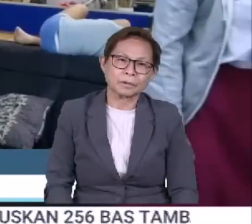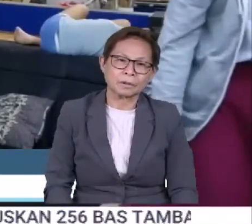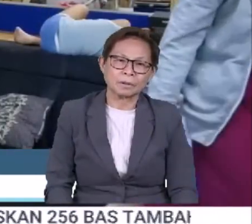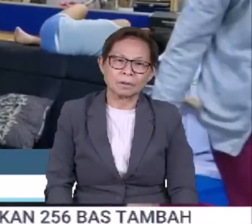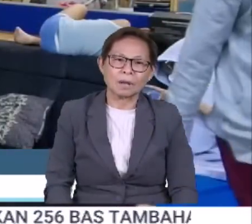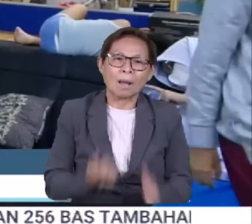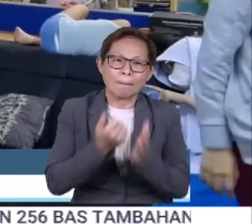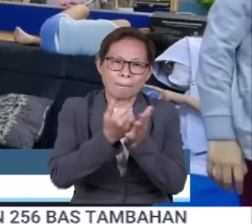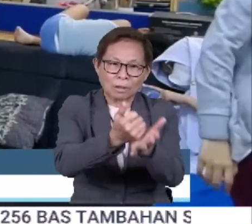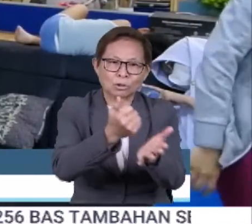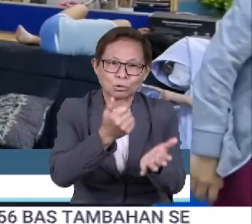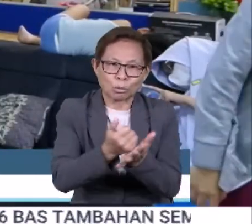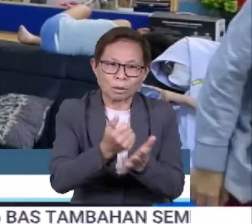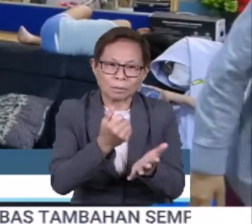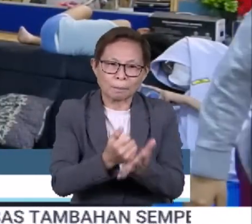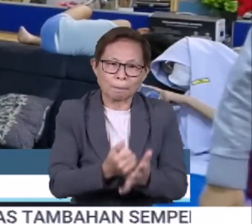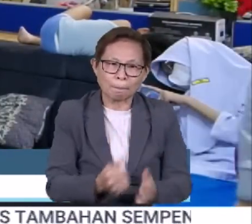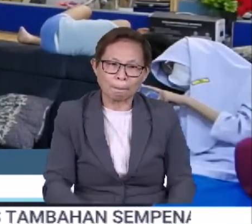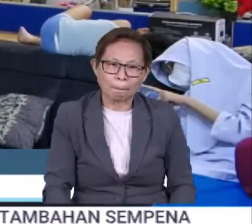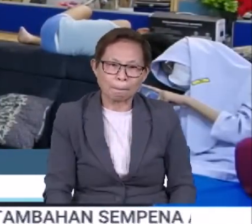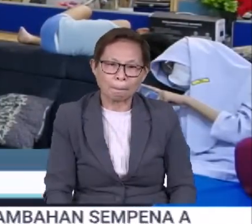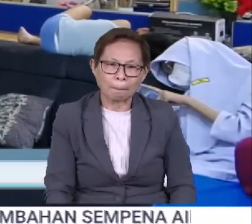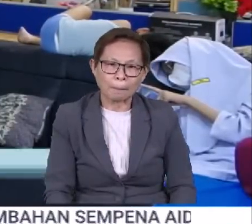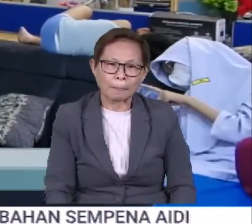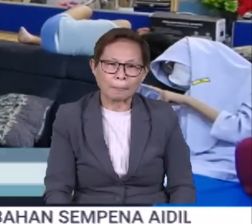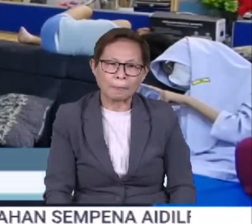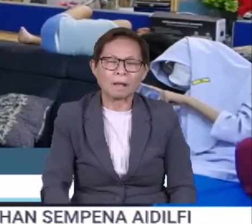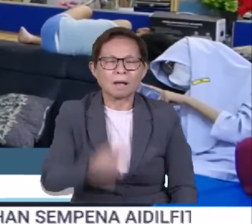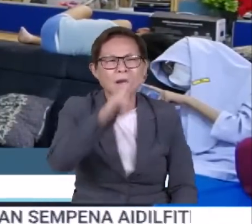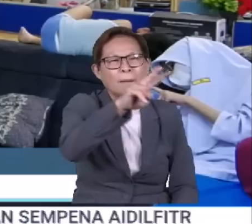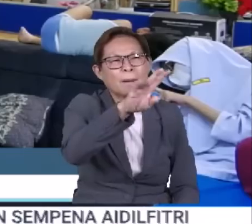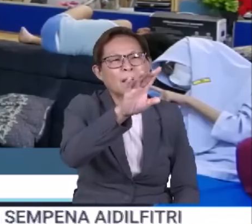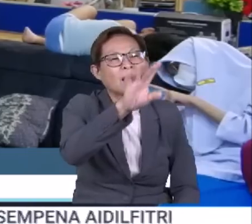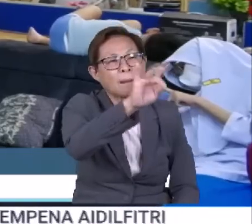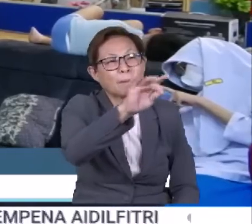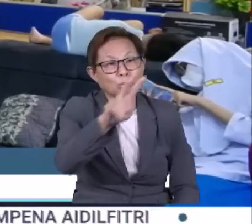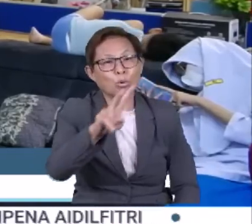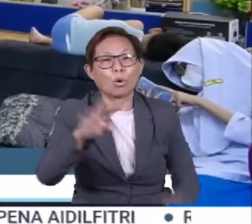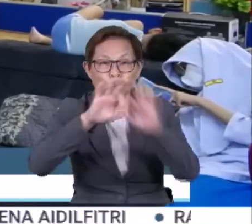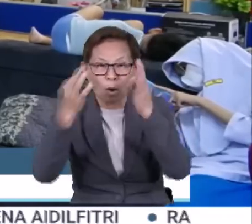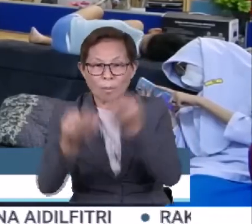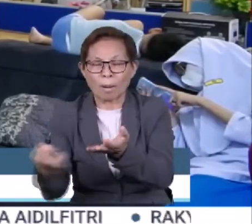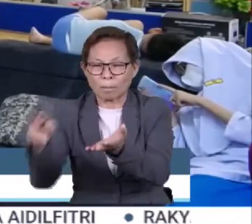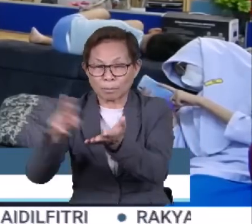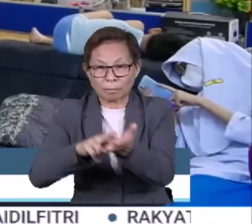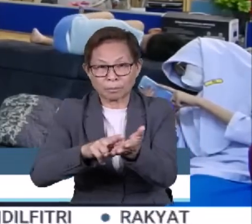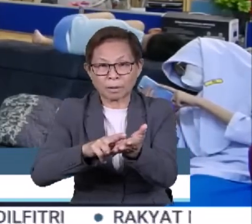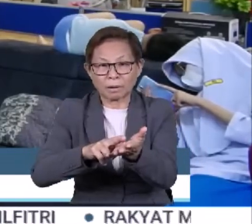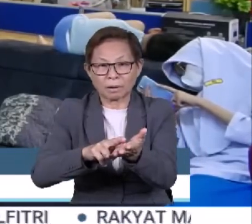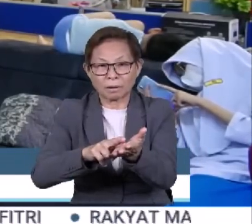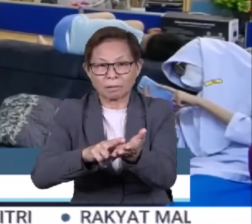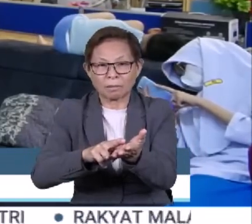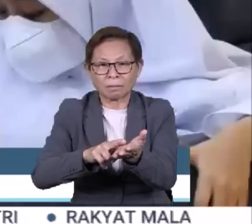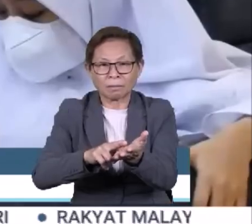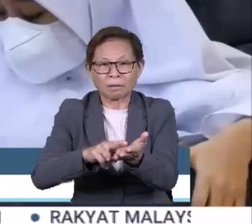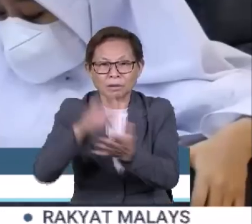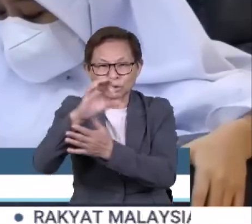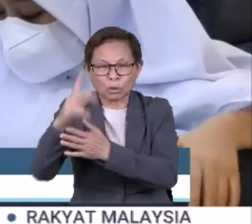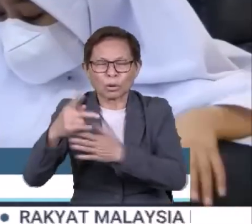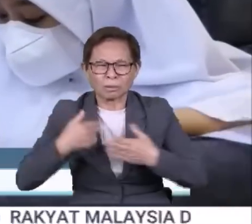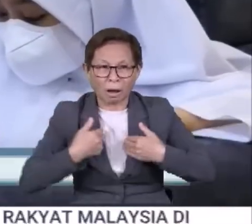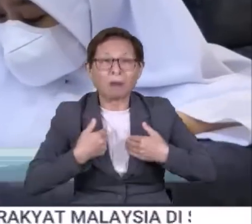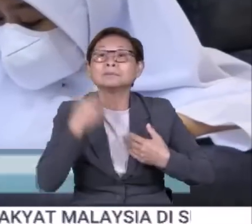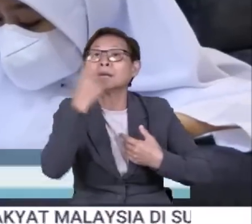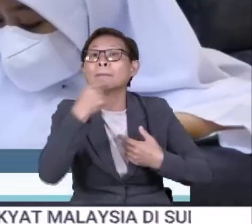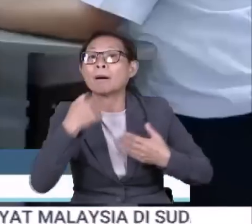Bantuan ini semua akan diajukan kepada 82 keluarga yang berdaftar dengan perusahaan syarikat. Mereka terdiri daripada anak-anak